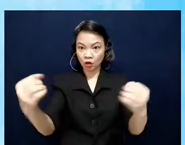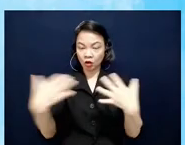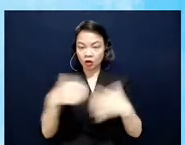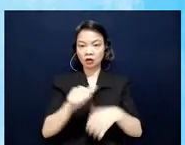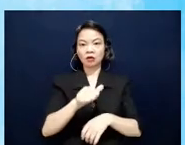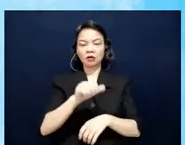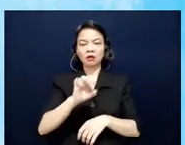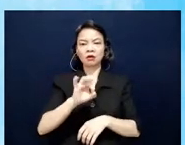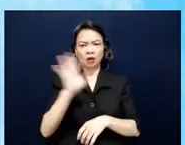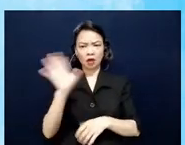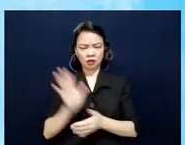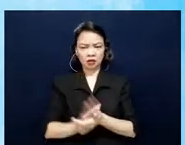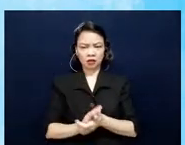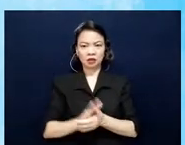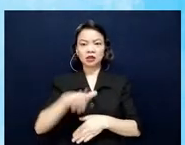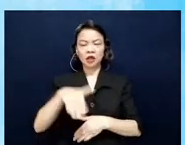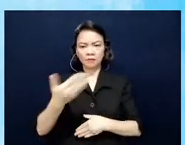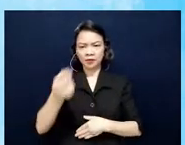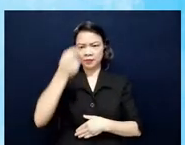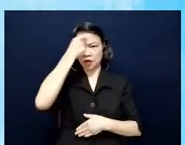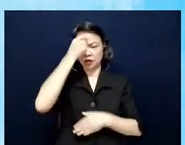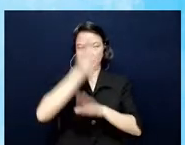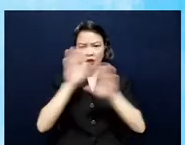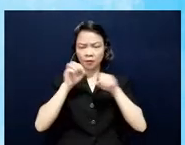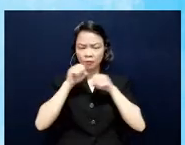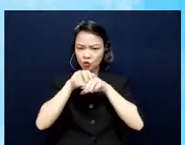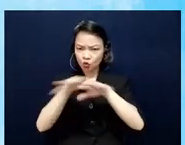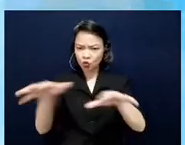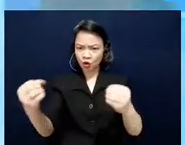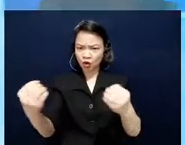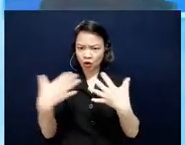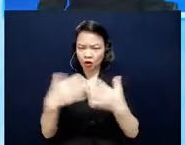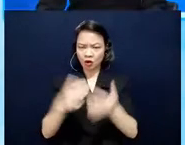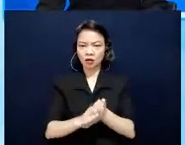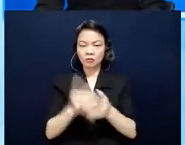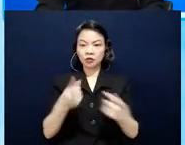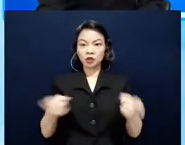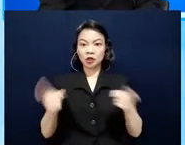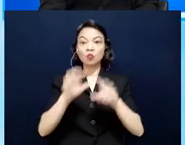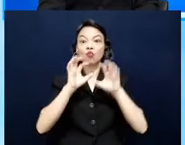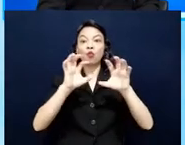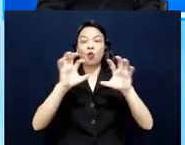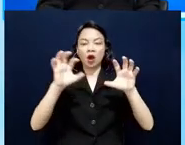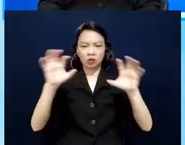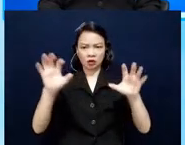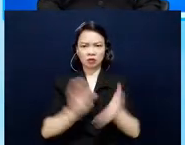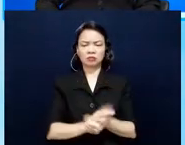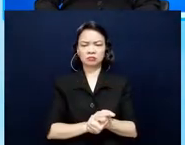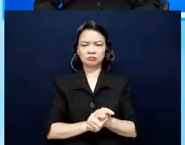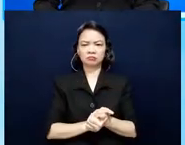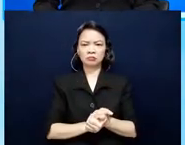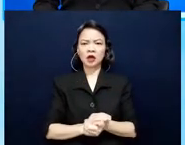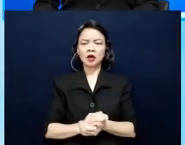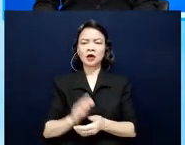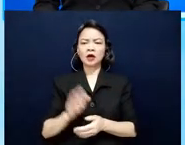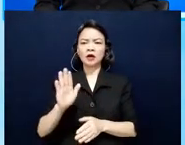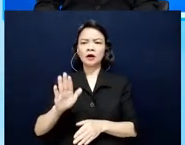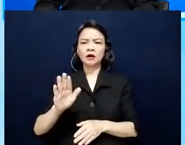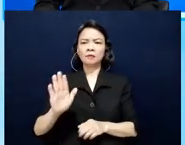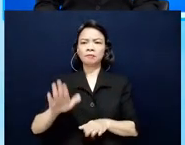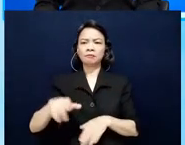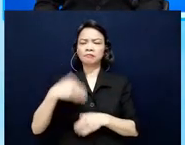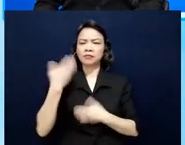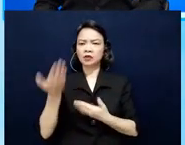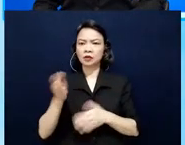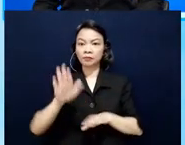tidak menular saat ini pun menjadi dominan dan bahkan penyakit tidak menular ini menjadi penyebab utama kematian di DKI